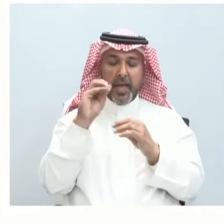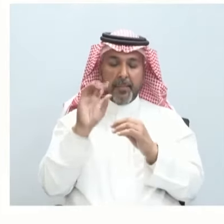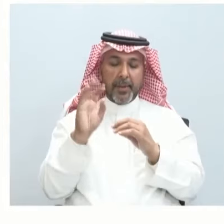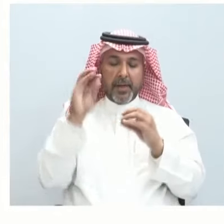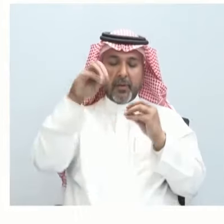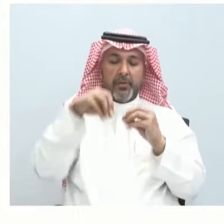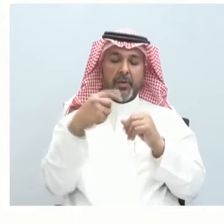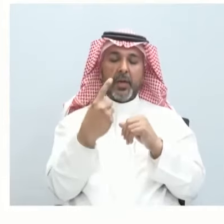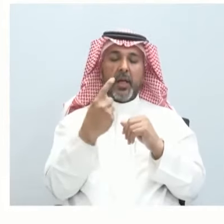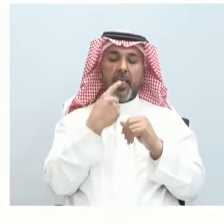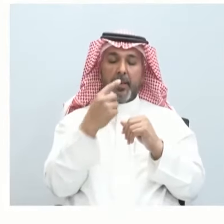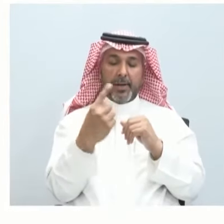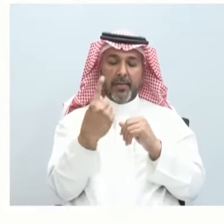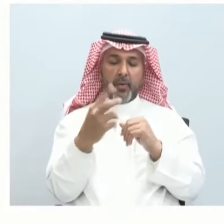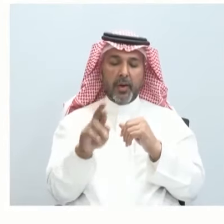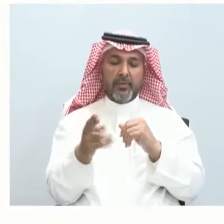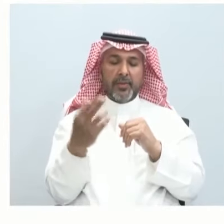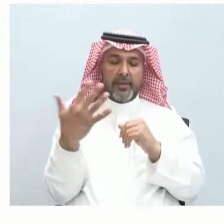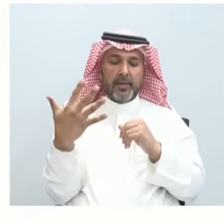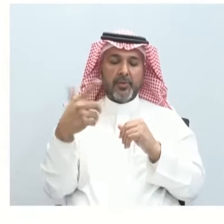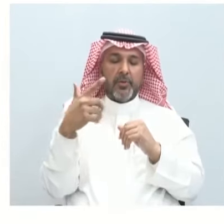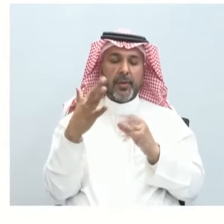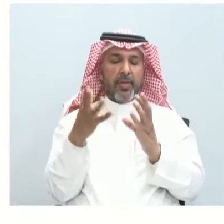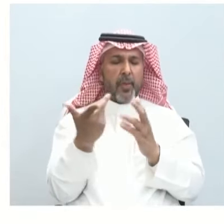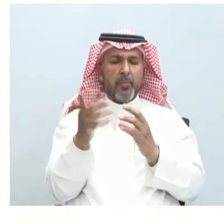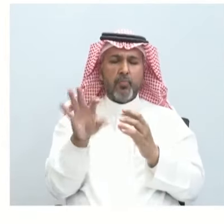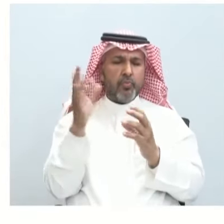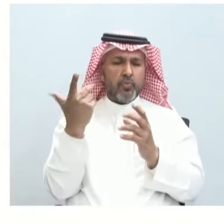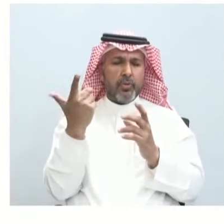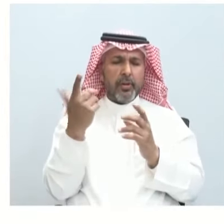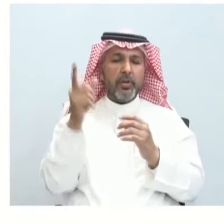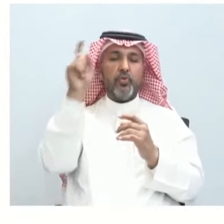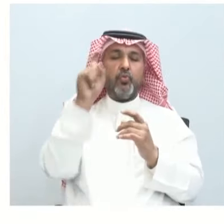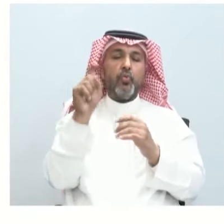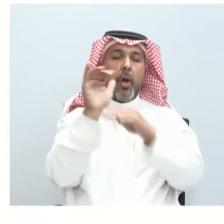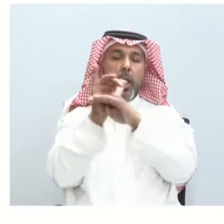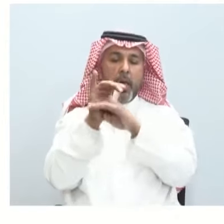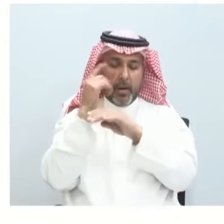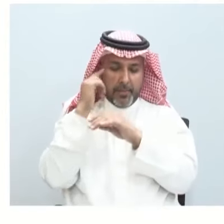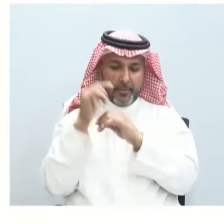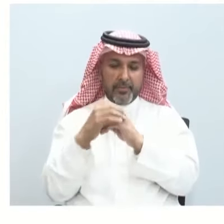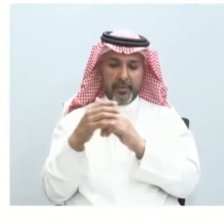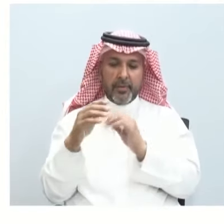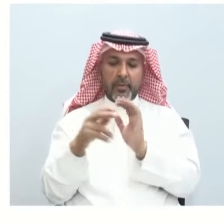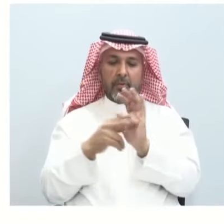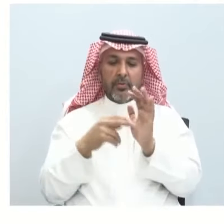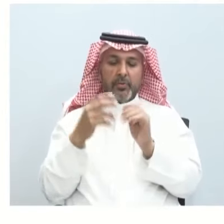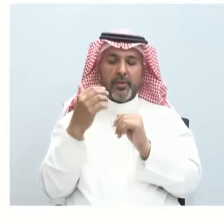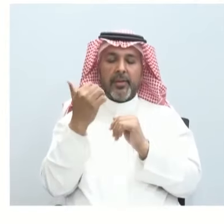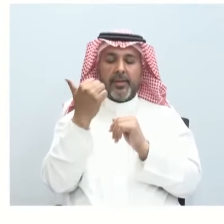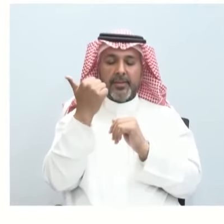واعداد مربعه اذا يصبح الناتج يساوي 6000 6 صحيح